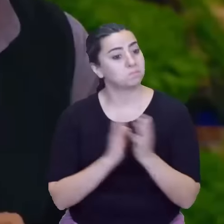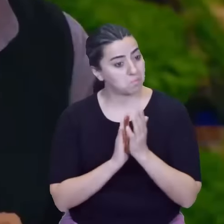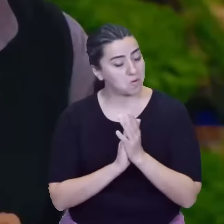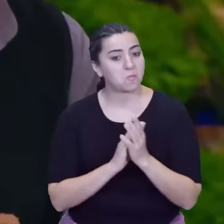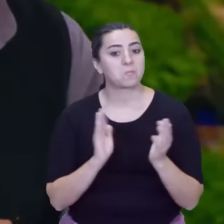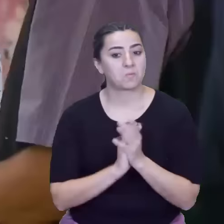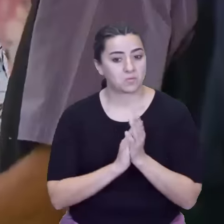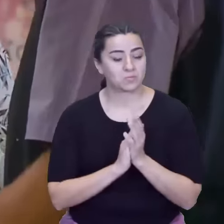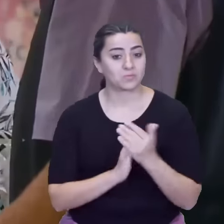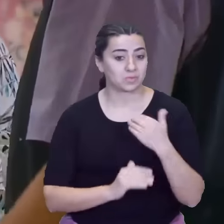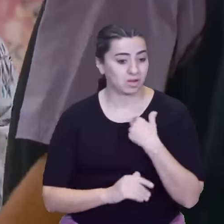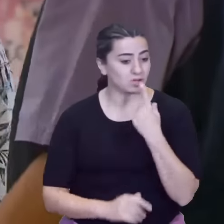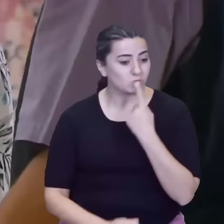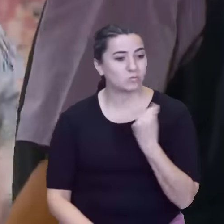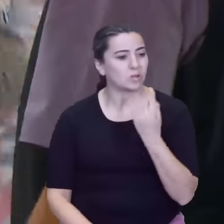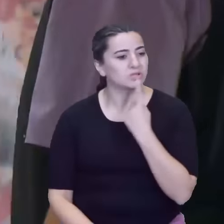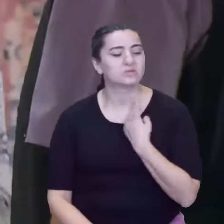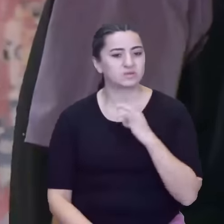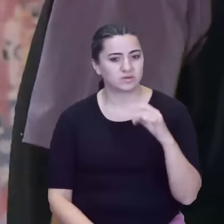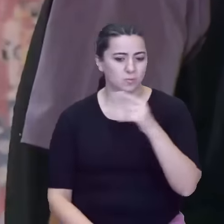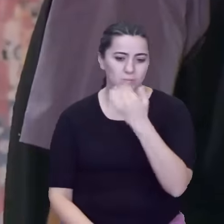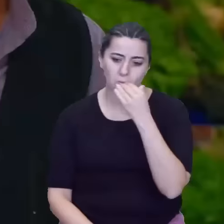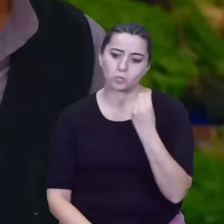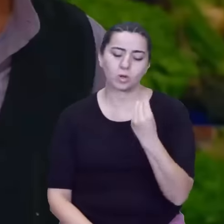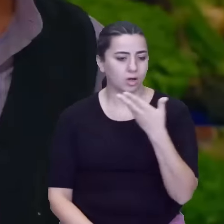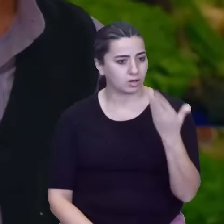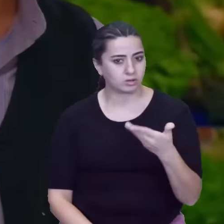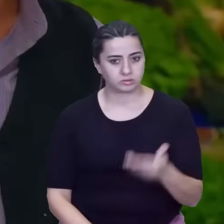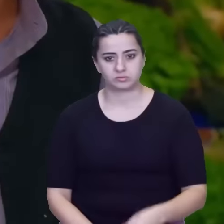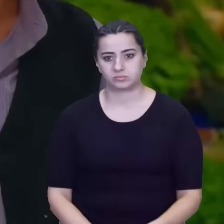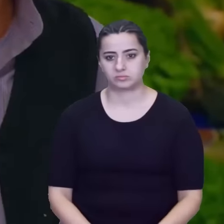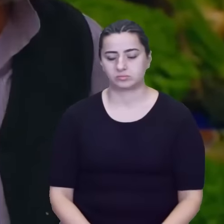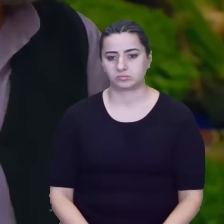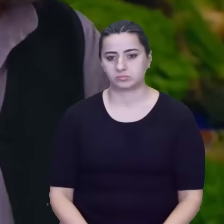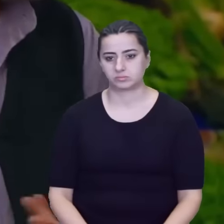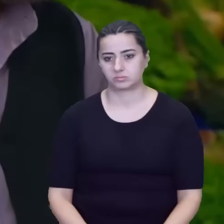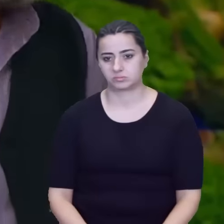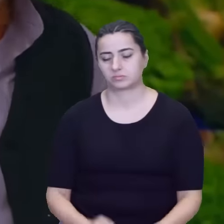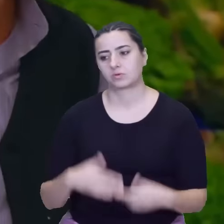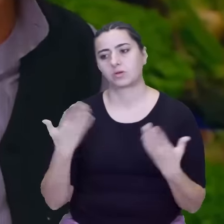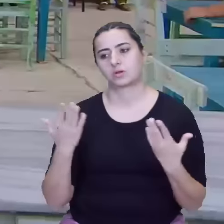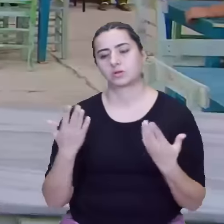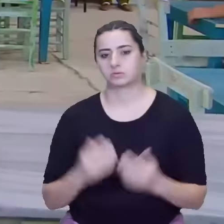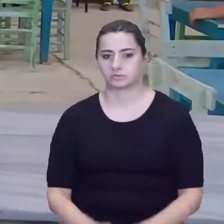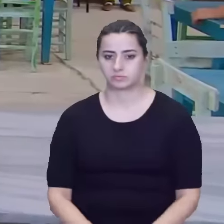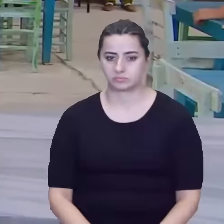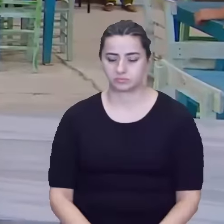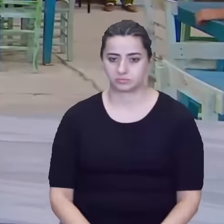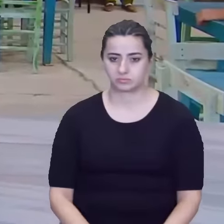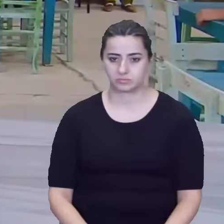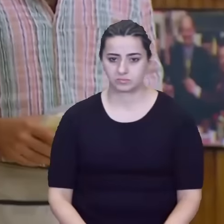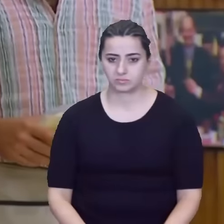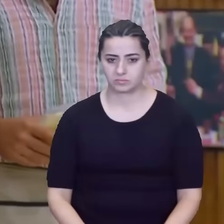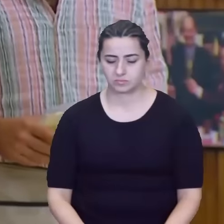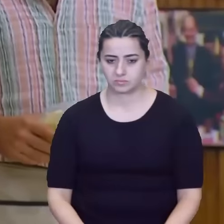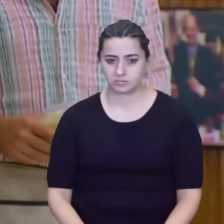Mesut. Bravo. Bana iltifat etme, şu peynire iltifat et. Hayda, Atilla mayda. Ya öyle değil mi